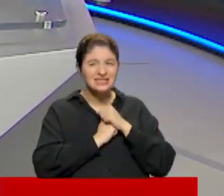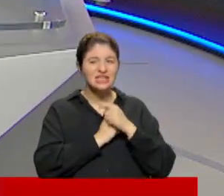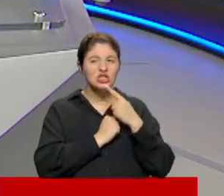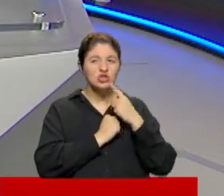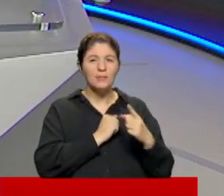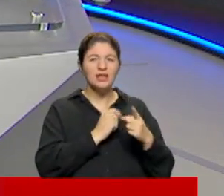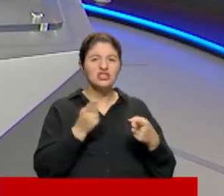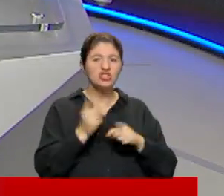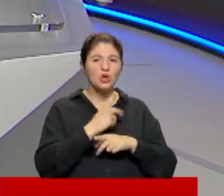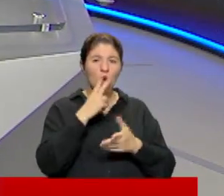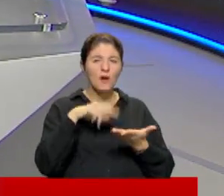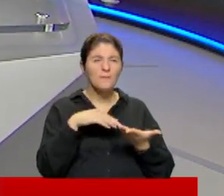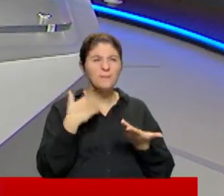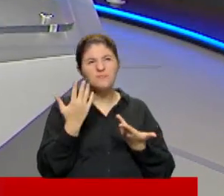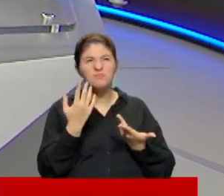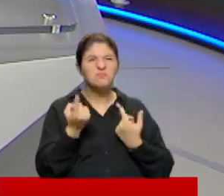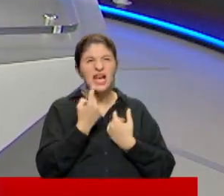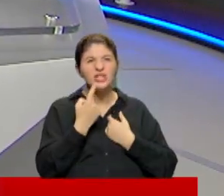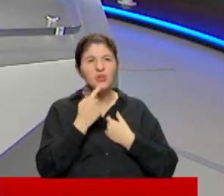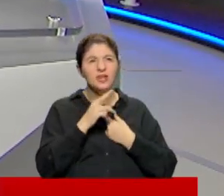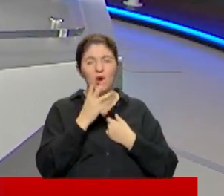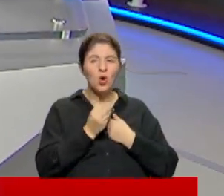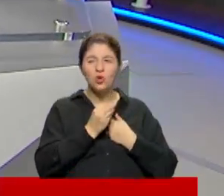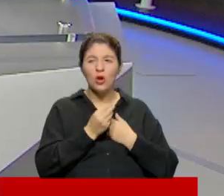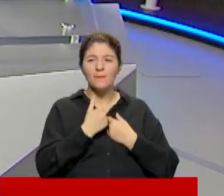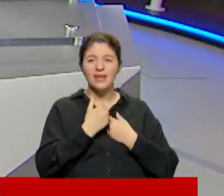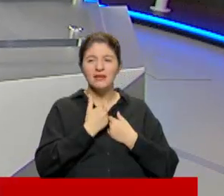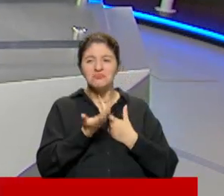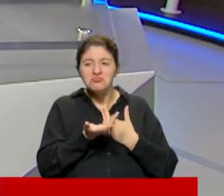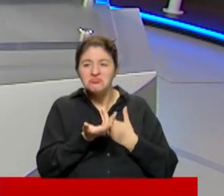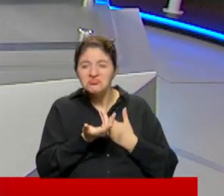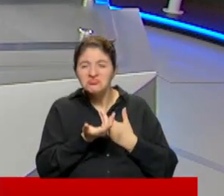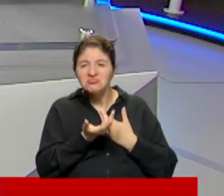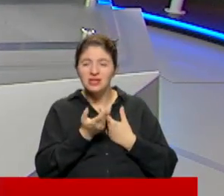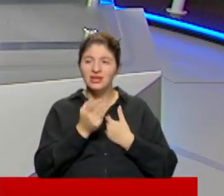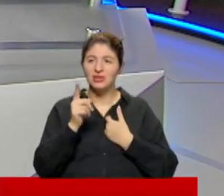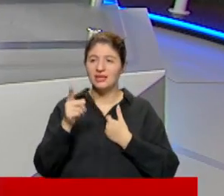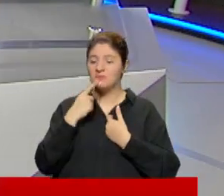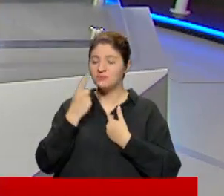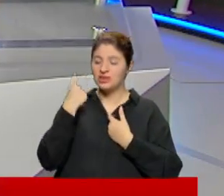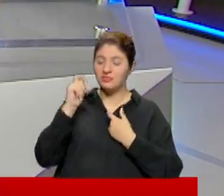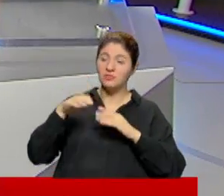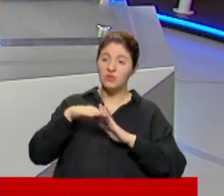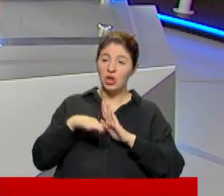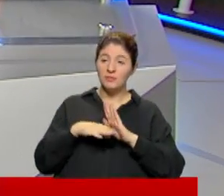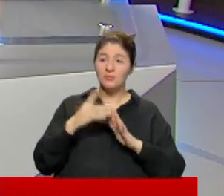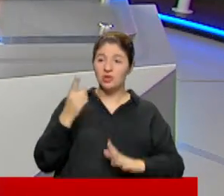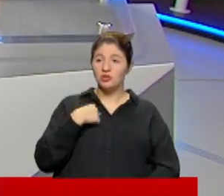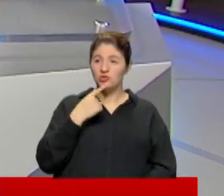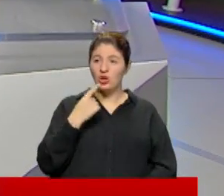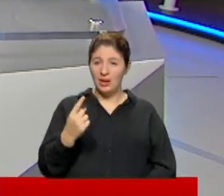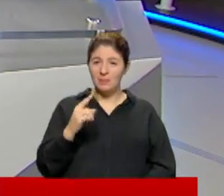çeşitli şekillerde okuyorsunuz sanki bir şey diyormuş gibi oluyor bende ama şimdi seninle seninle geçen yıl yaptığımız programda bir şey